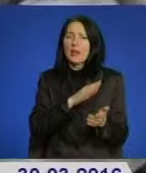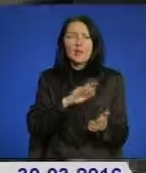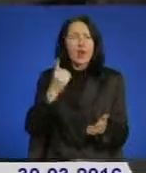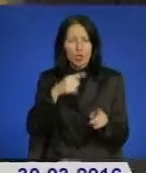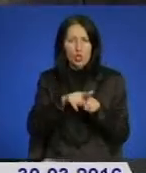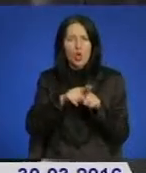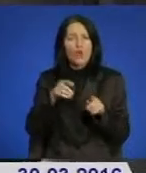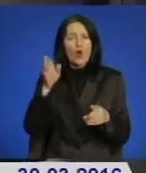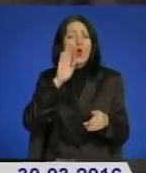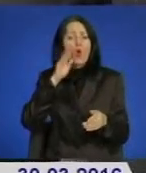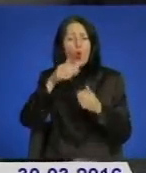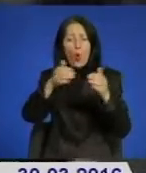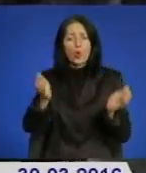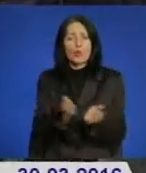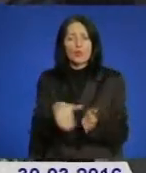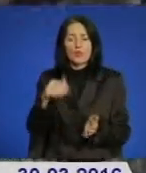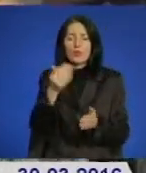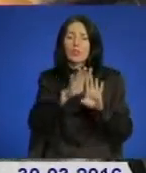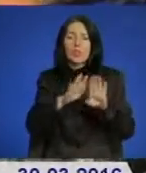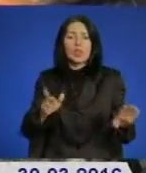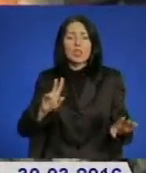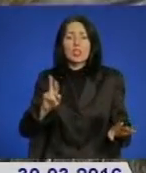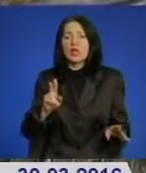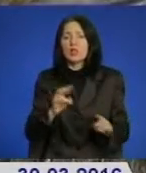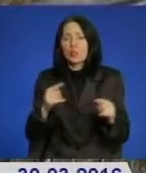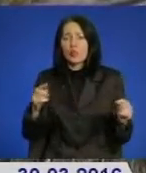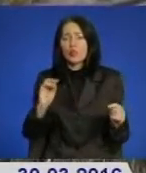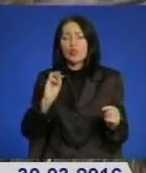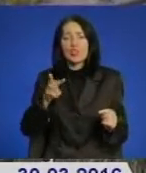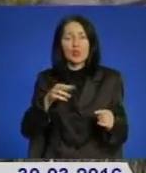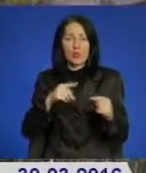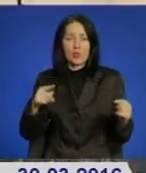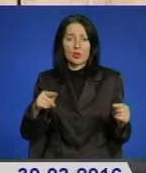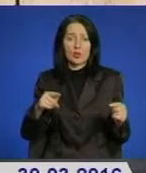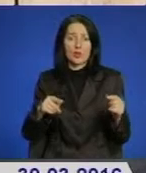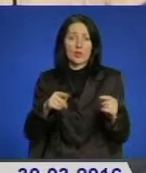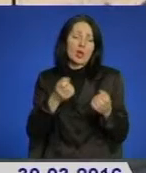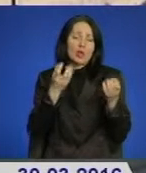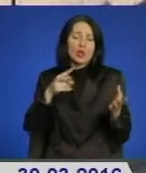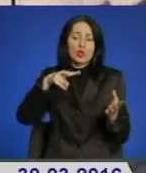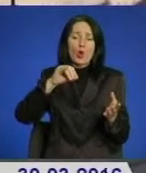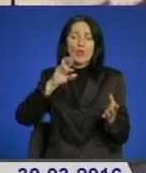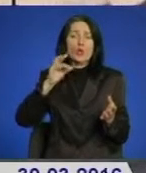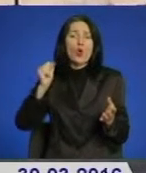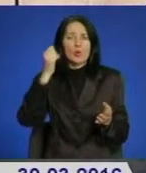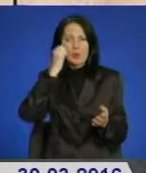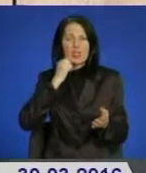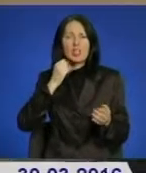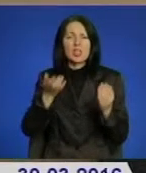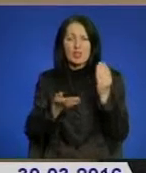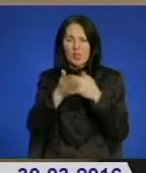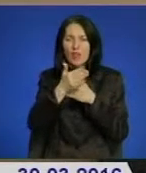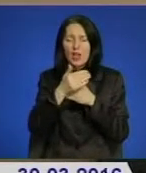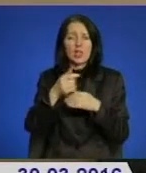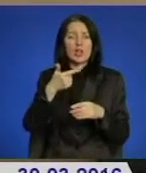таки попросити їх, вони занесли дитину в морг самі на руках, вони не дали нікому. За словами очевидців, на території даного